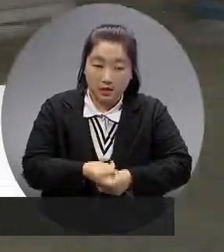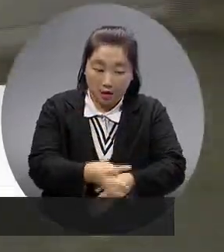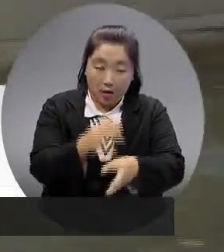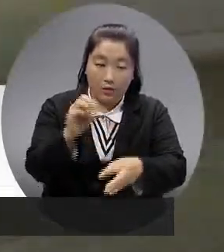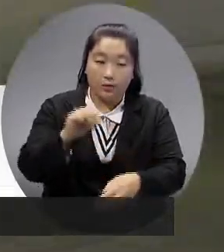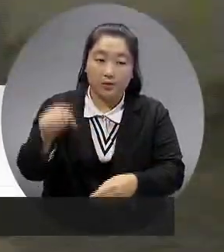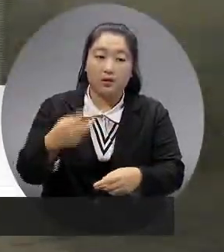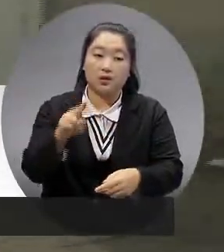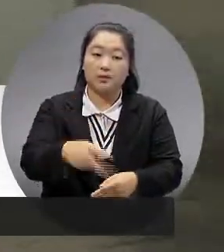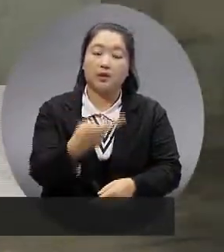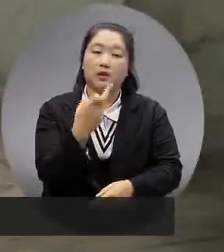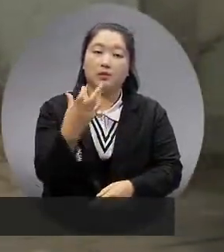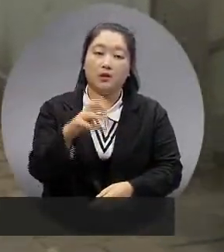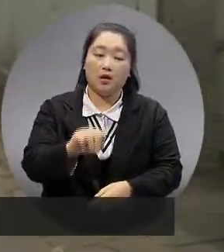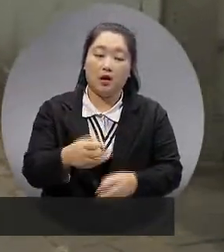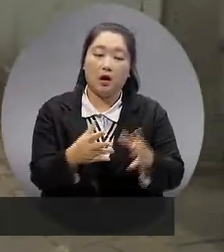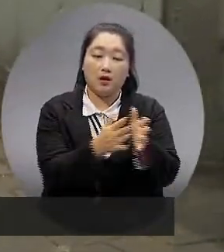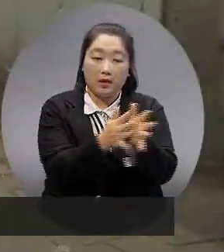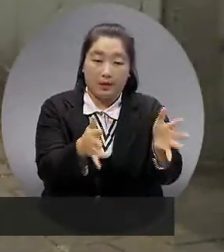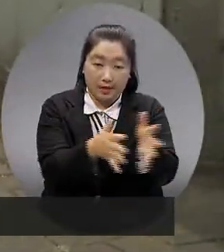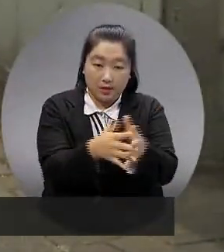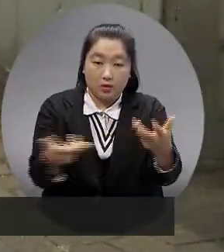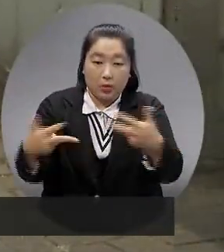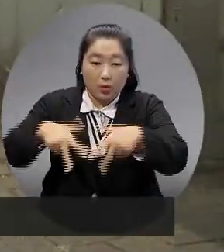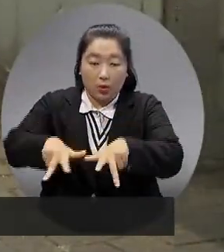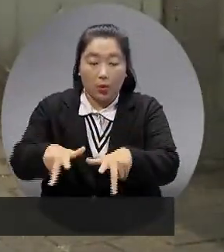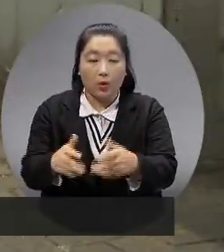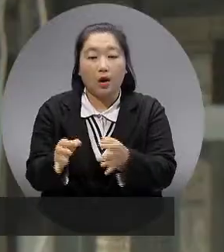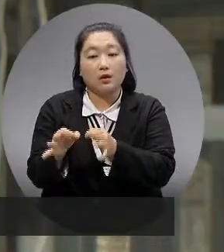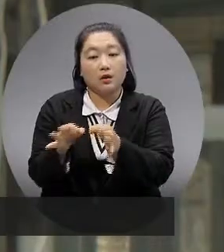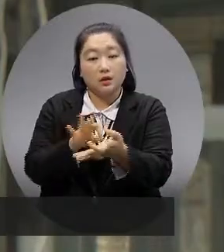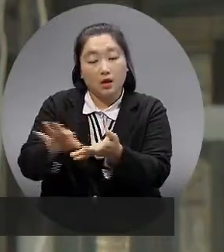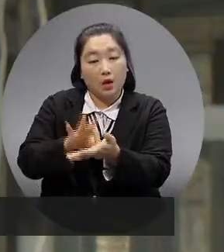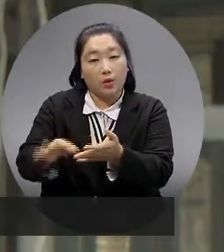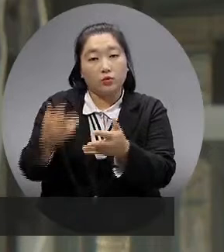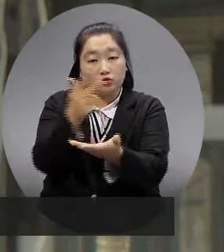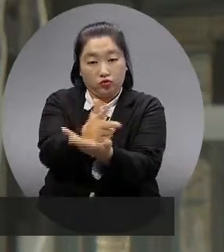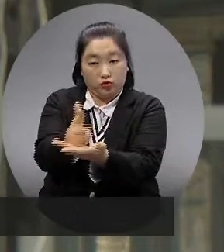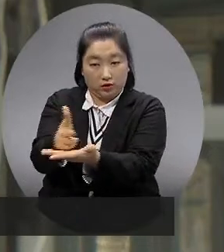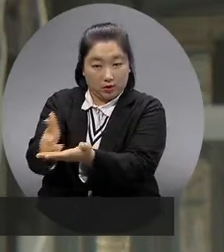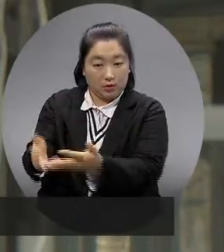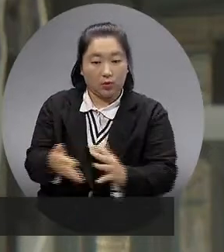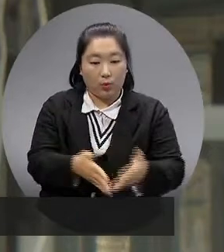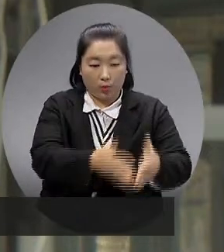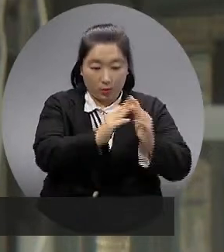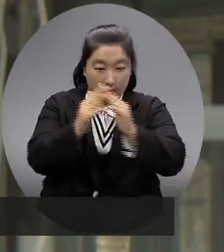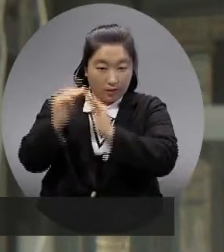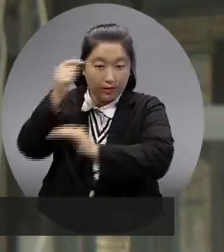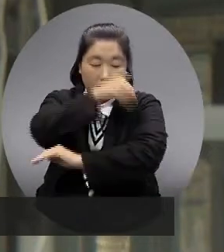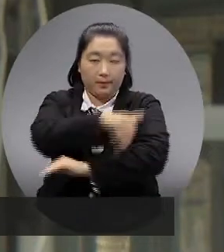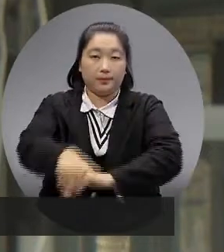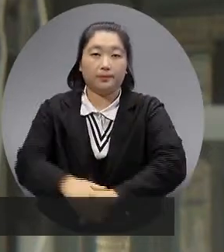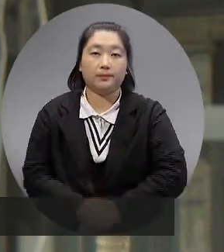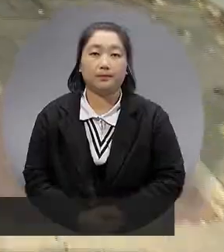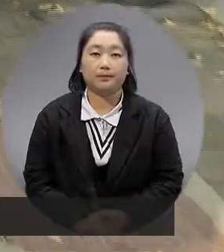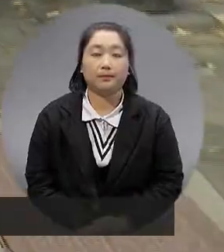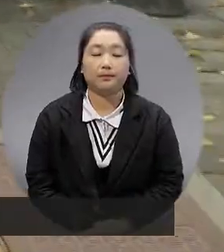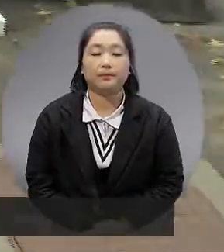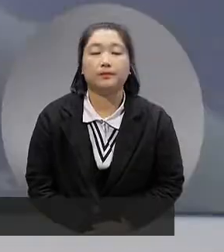212억 원을 들여 임대 아파트와 공원, 다목적으로 사용할 수 있는 주차장 등을 조성할 계획입니다.